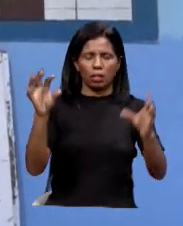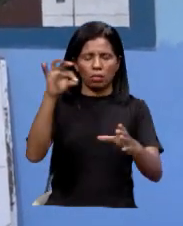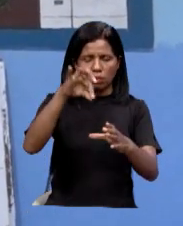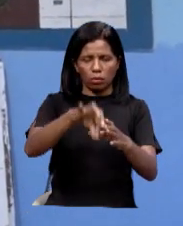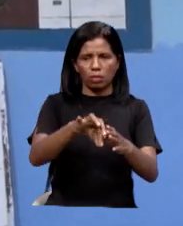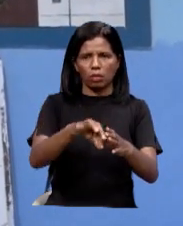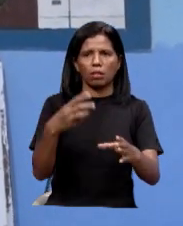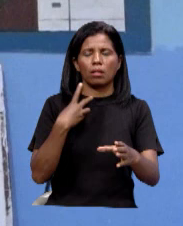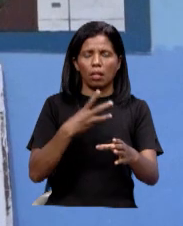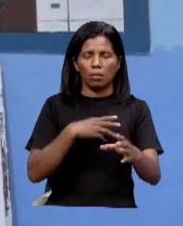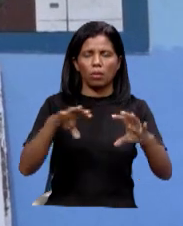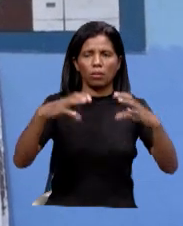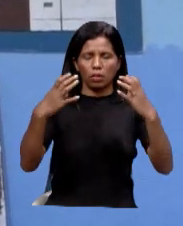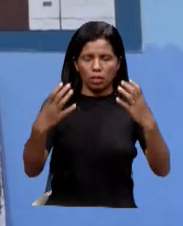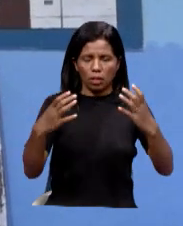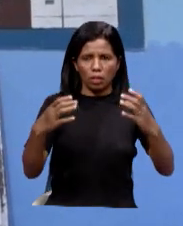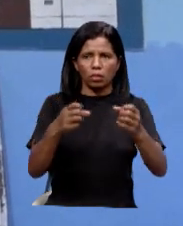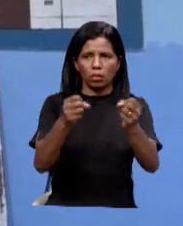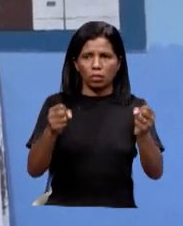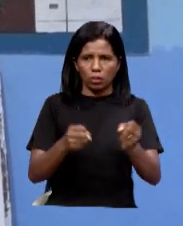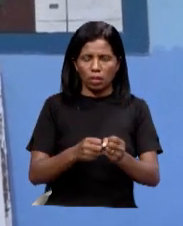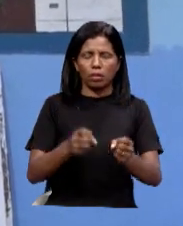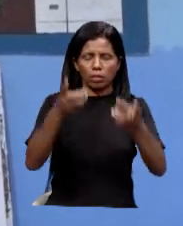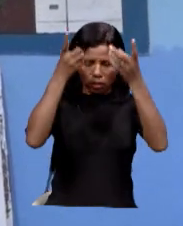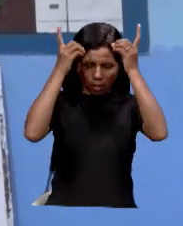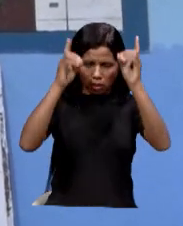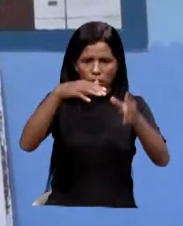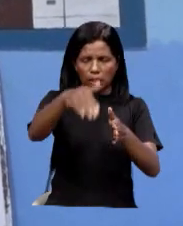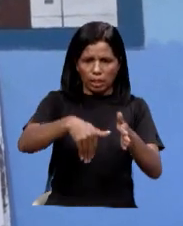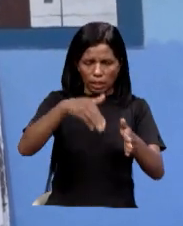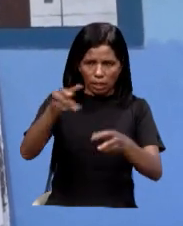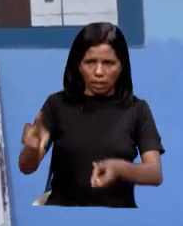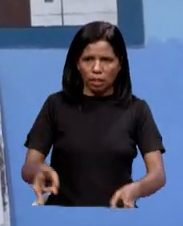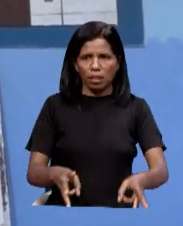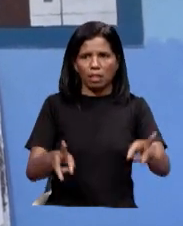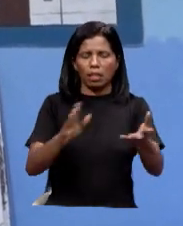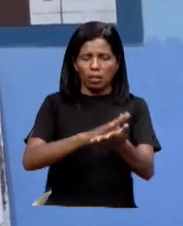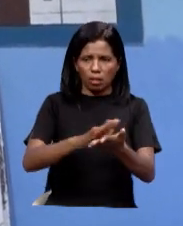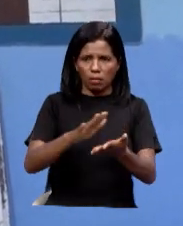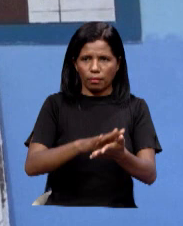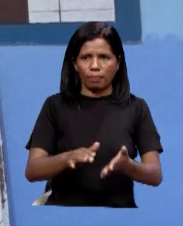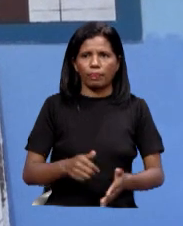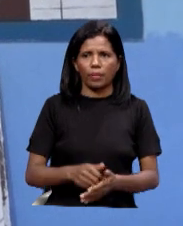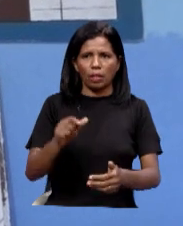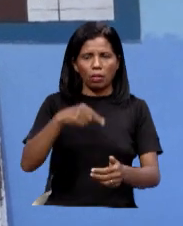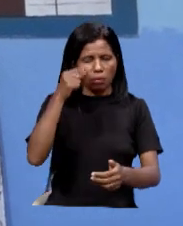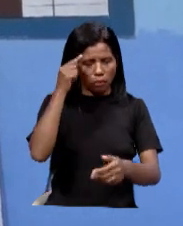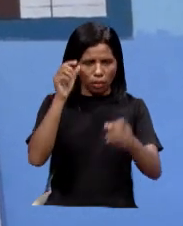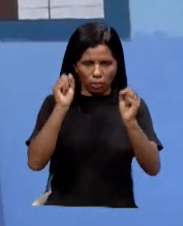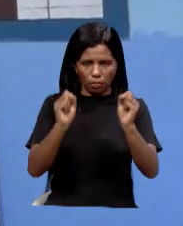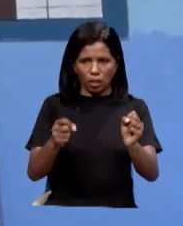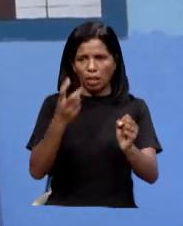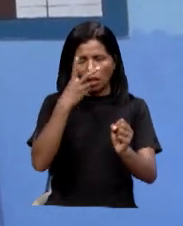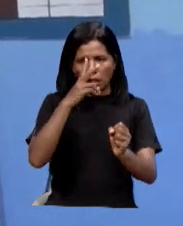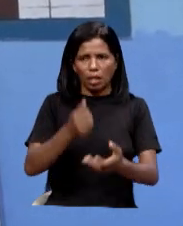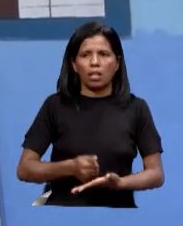ami konsili suku, decidi para do que estrada bale, mas asa buat ira que a mostra reto para governo belharia tal, para